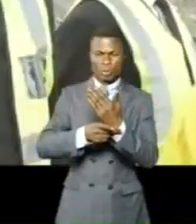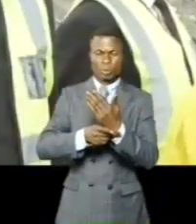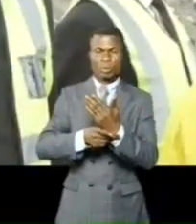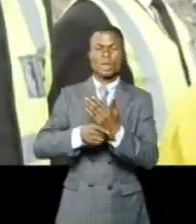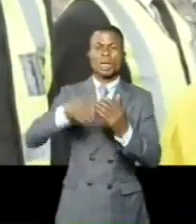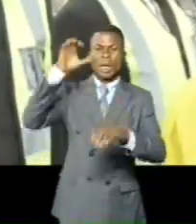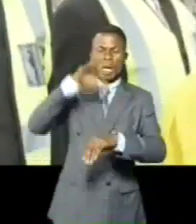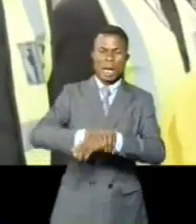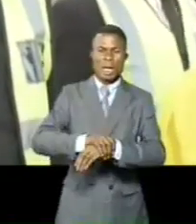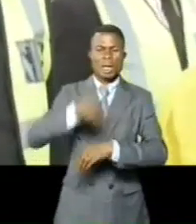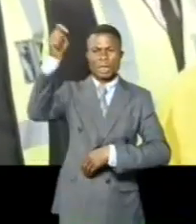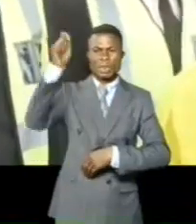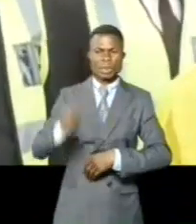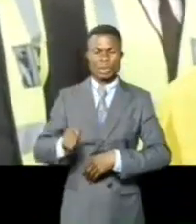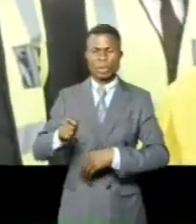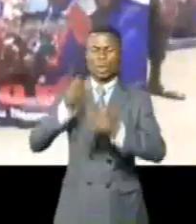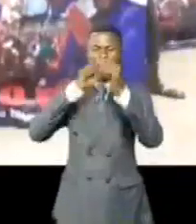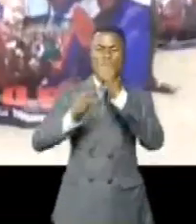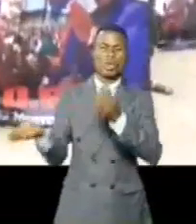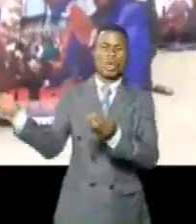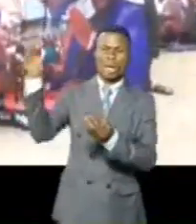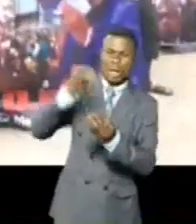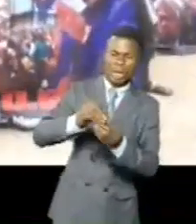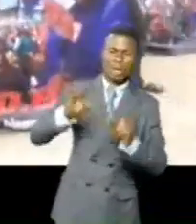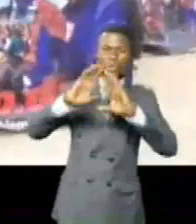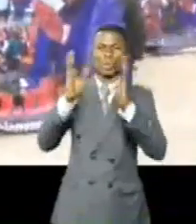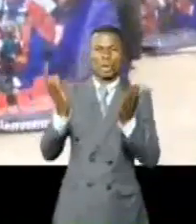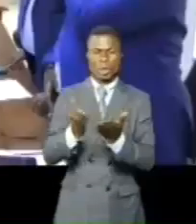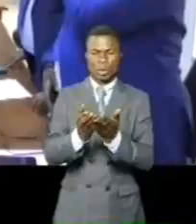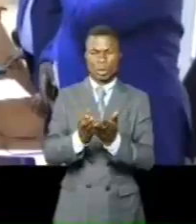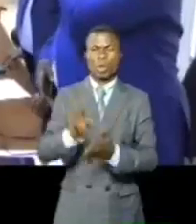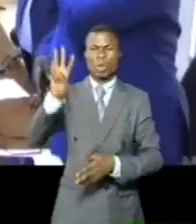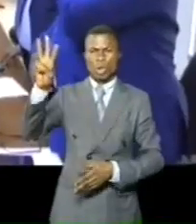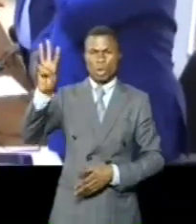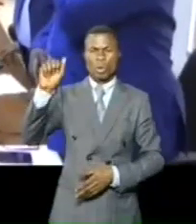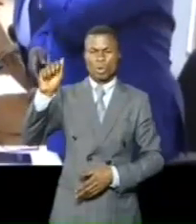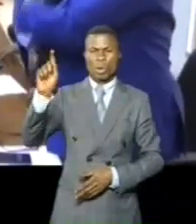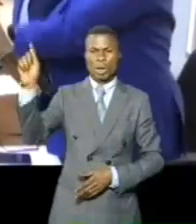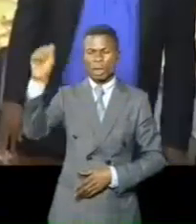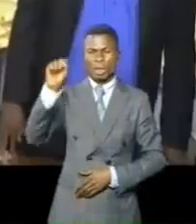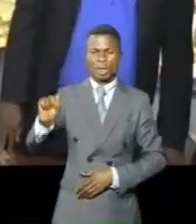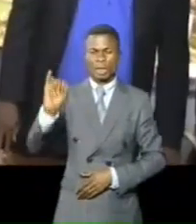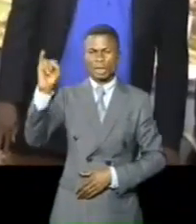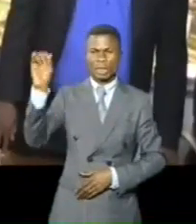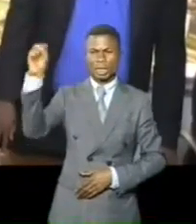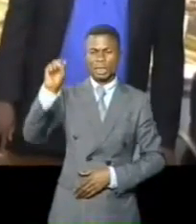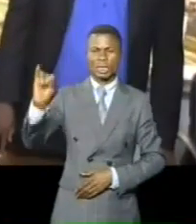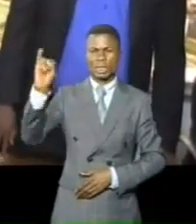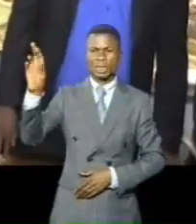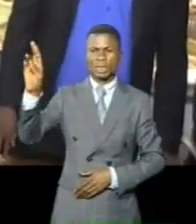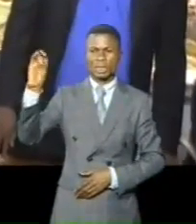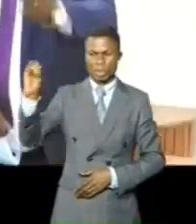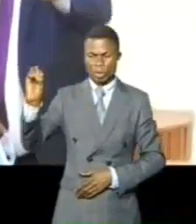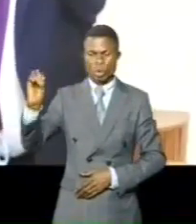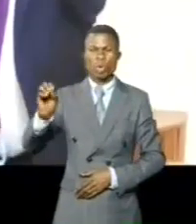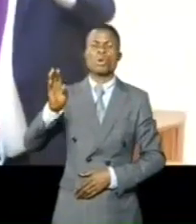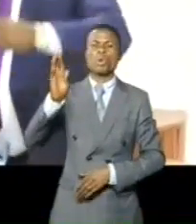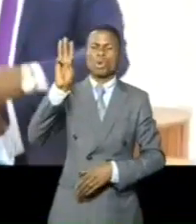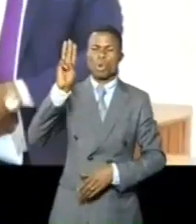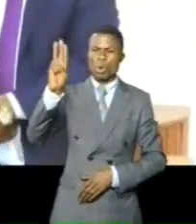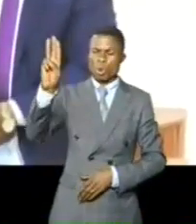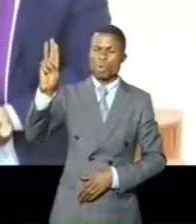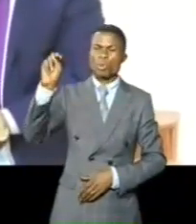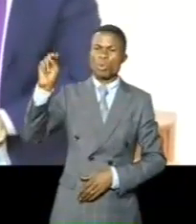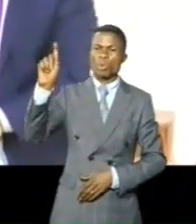désarmement, démobilisation et réinsertion communautaire. À Ouattara, Isiro, Bouta et Kisangani, l'idée d'un plan